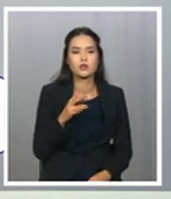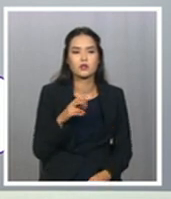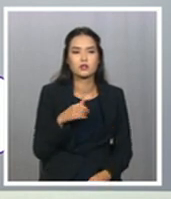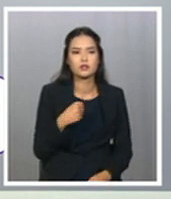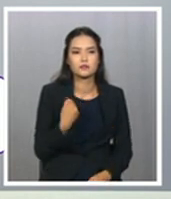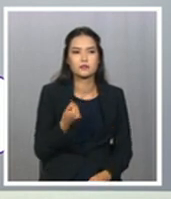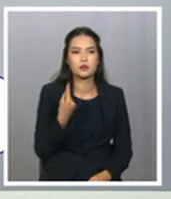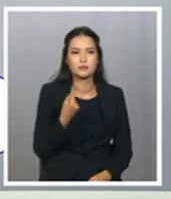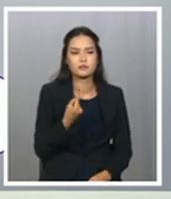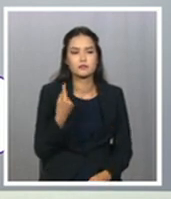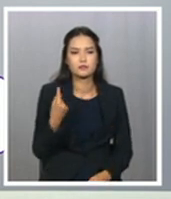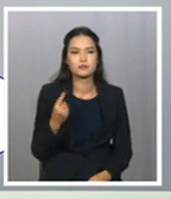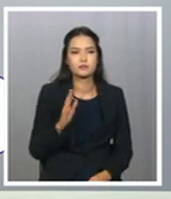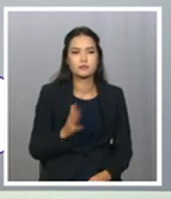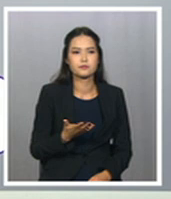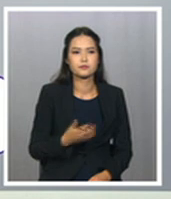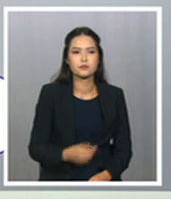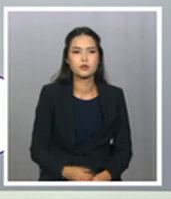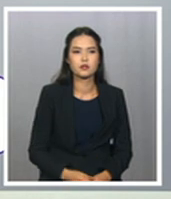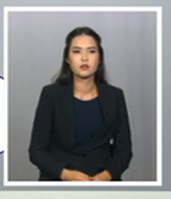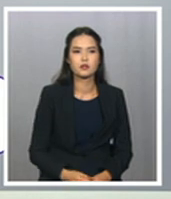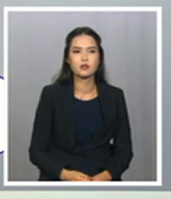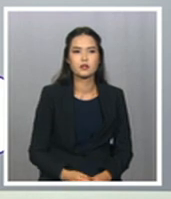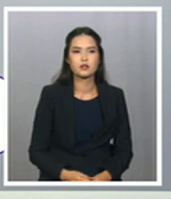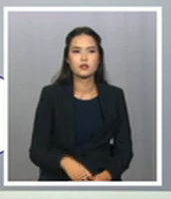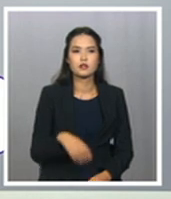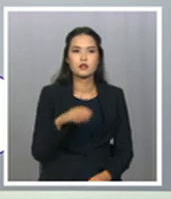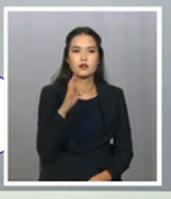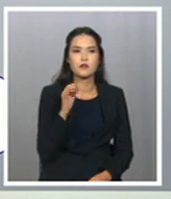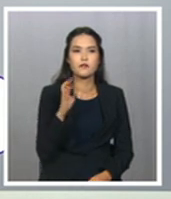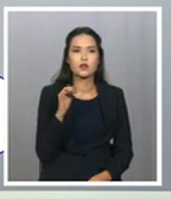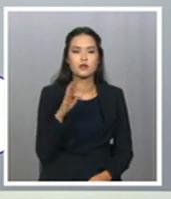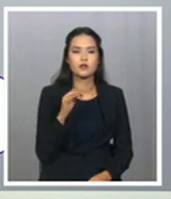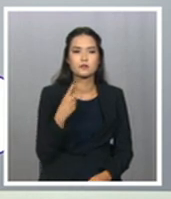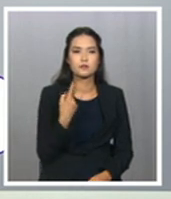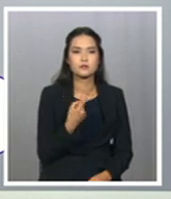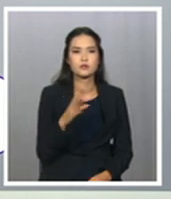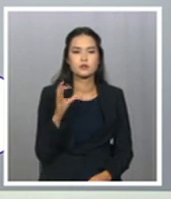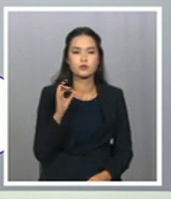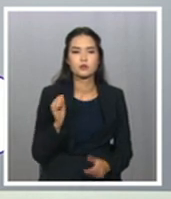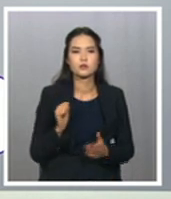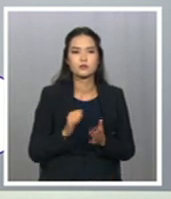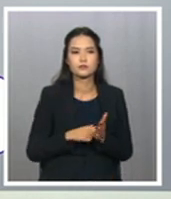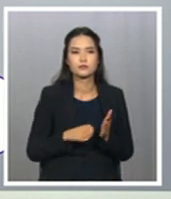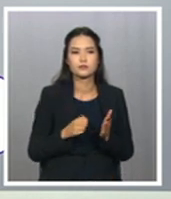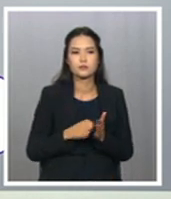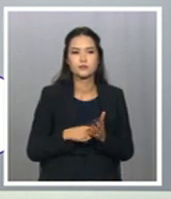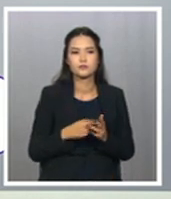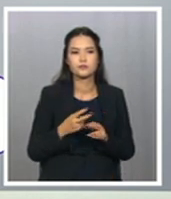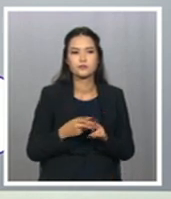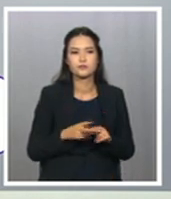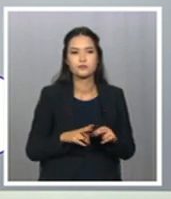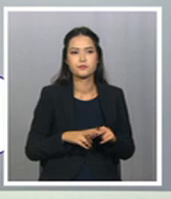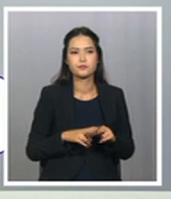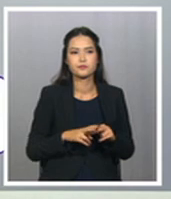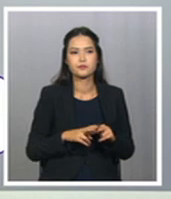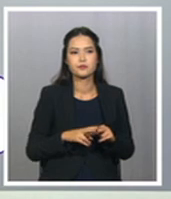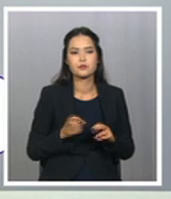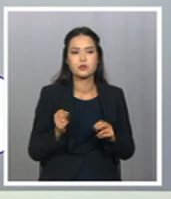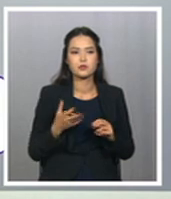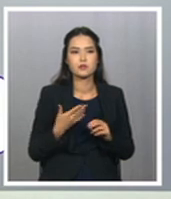қатынасына тең болады. Ал фенотипінің бірдің нөлге қатынасына тең болу себебі бұл ағзалардың барлығы